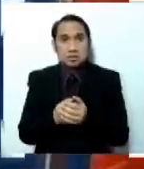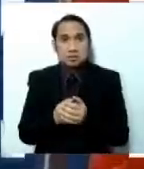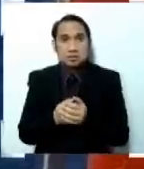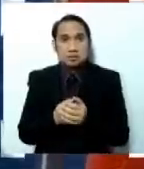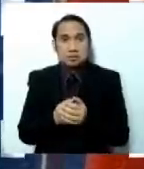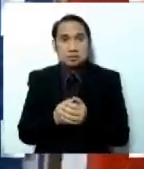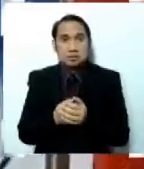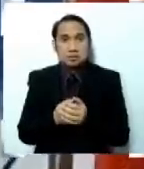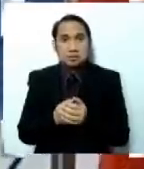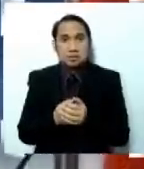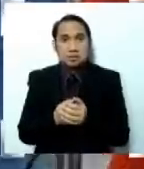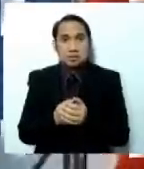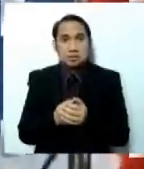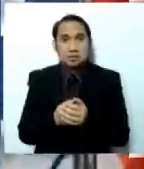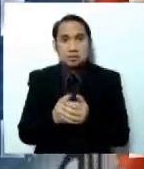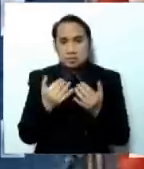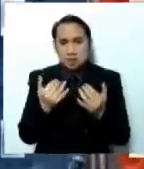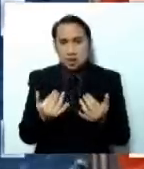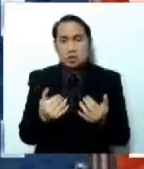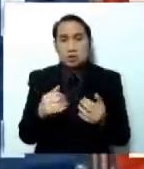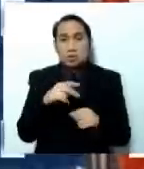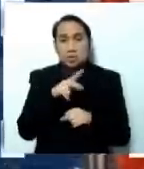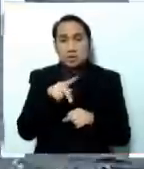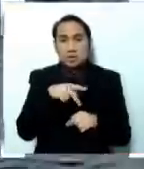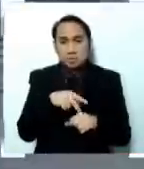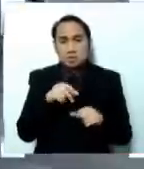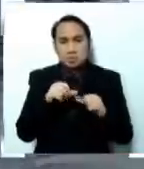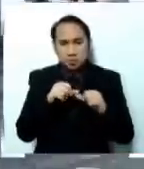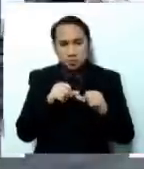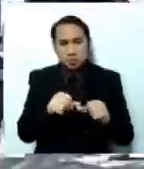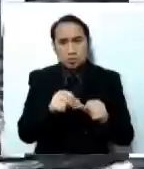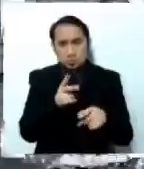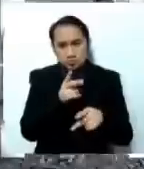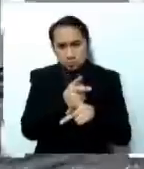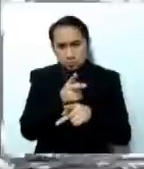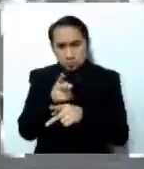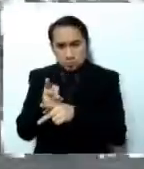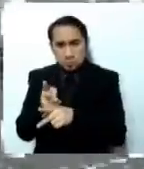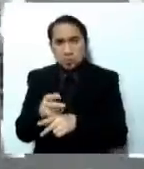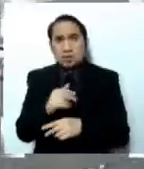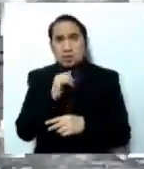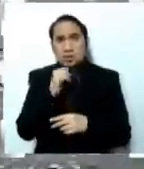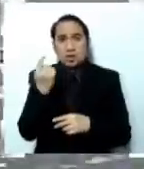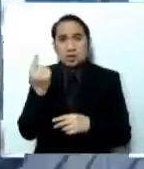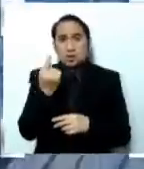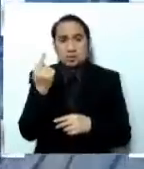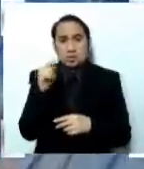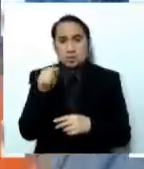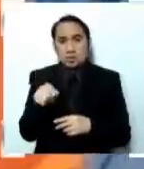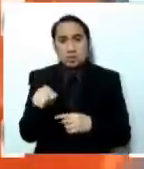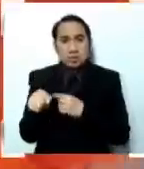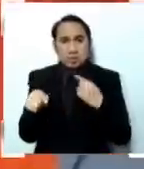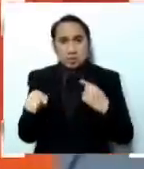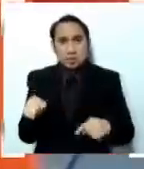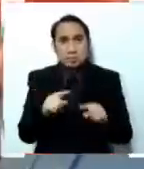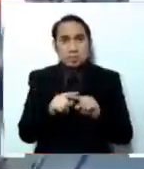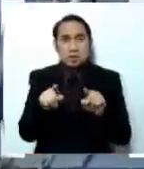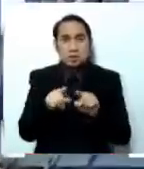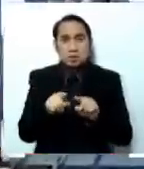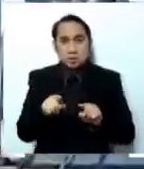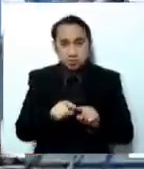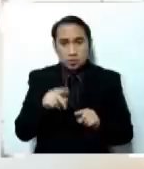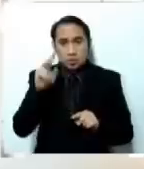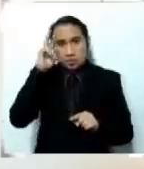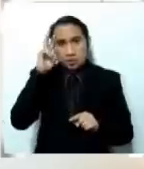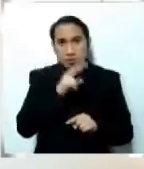Patuloy ang pagpapatrolya ng Pilipinas sa West Philippine Sea kung saan hindi lamang China ang kaagaw kundi Vietnam, Malaysia at iba pang